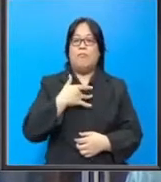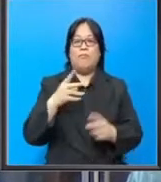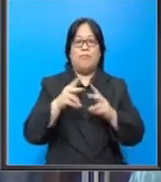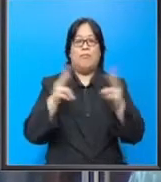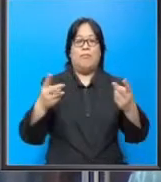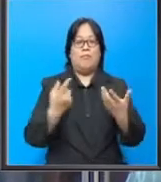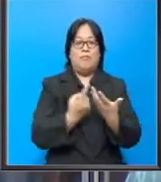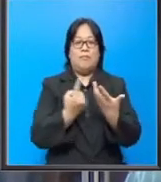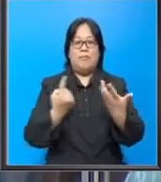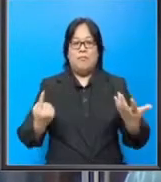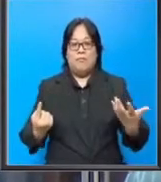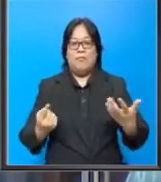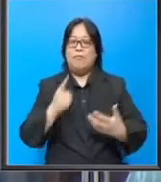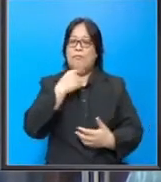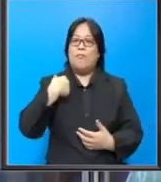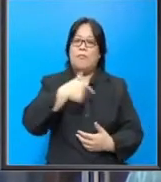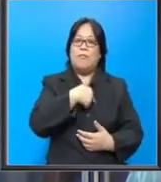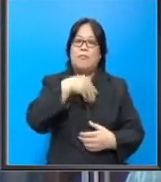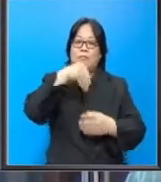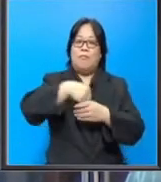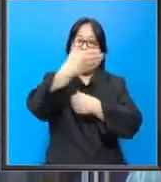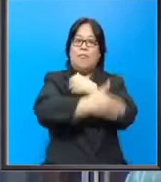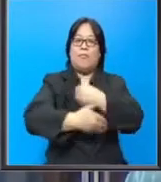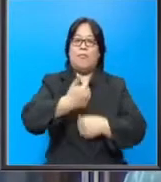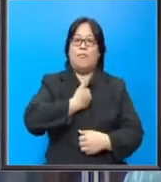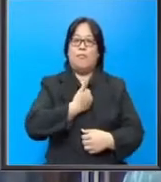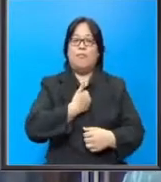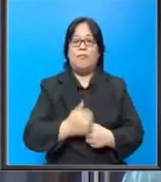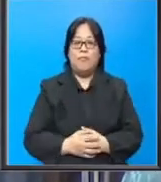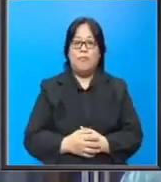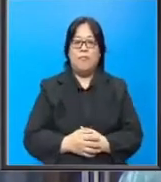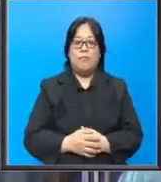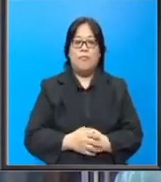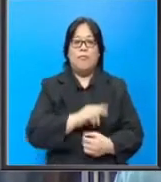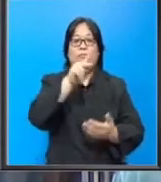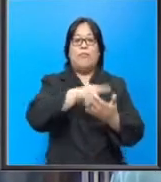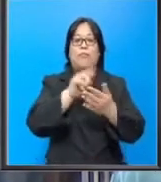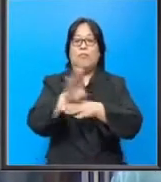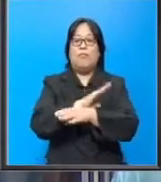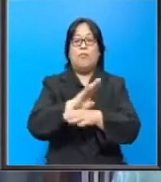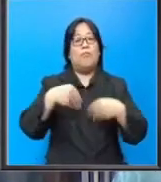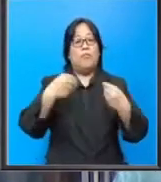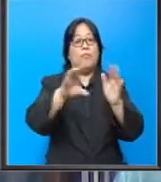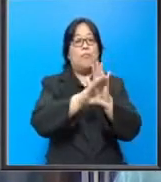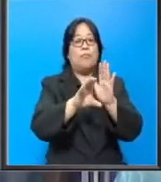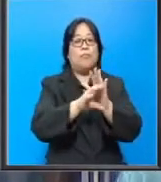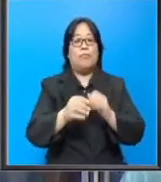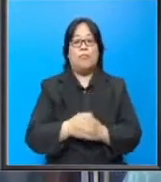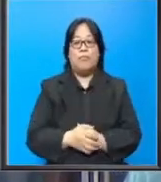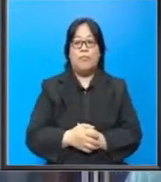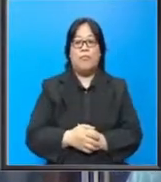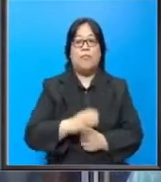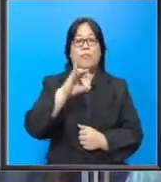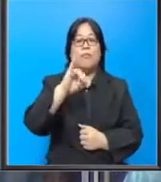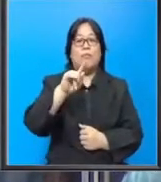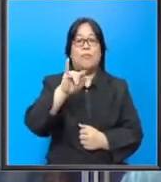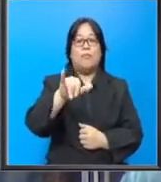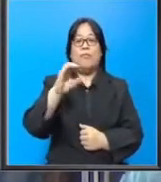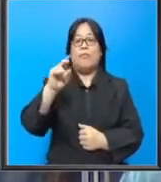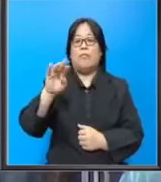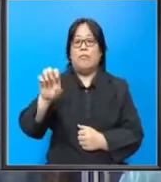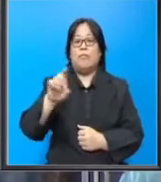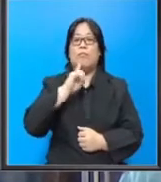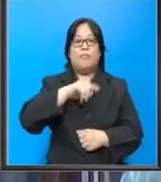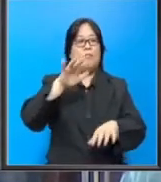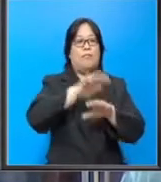sangat terasing walaupun kita berada dalam negara kita sendiri pusat pendidikan seperti saya bagi contohlah City One misalnya jelas